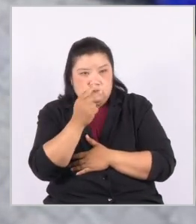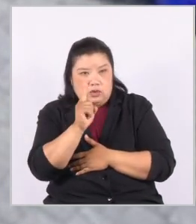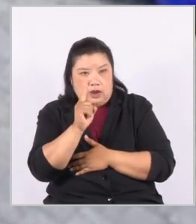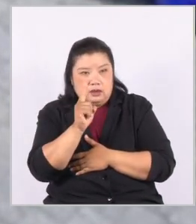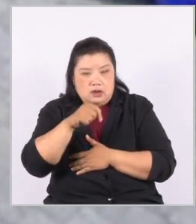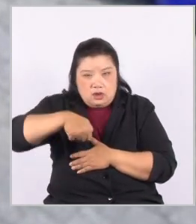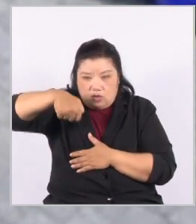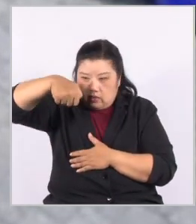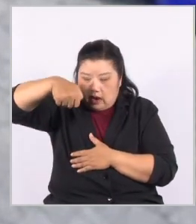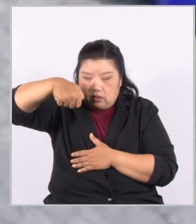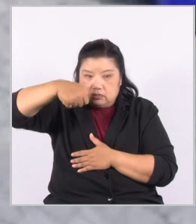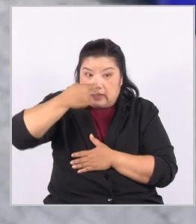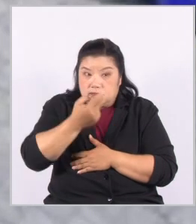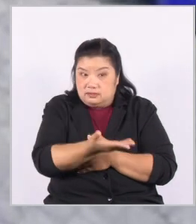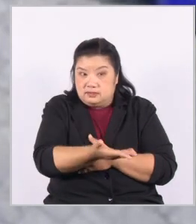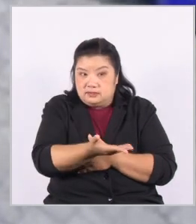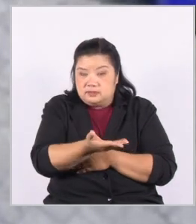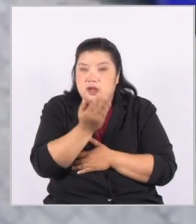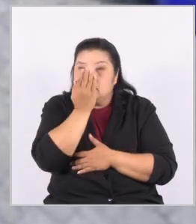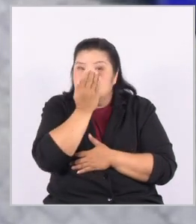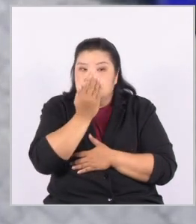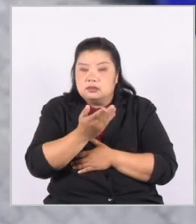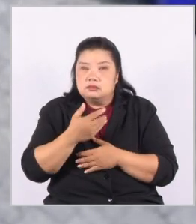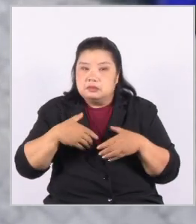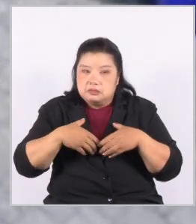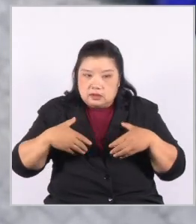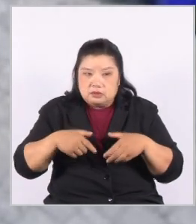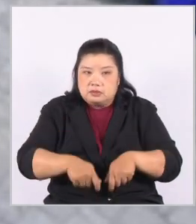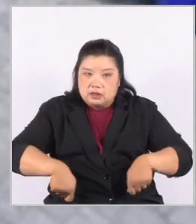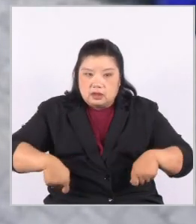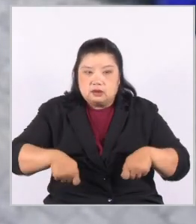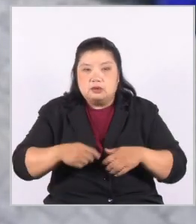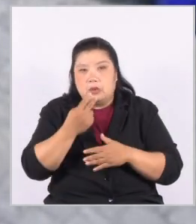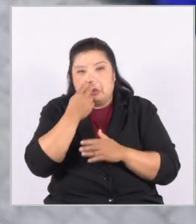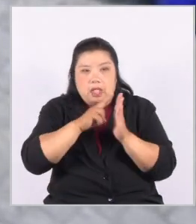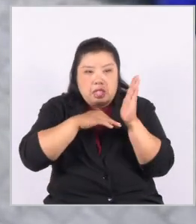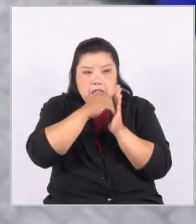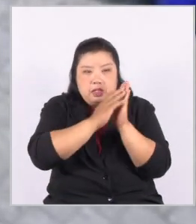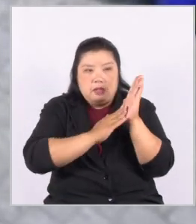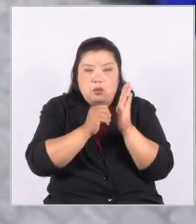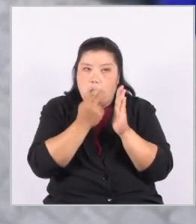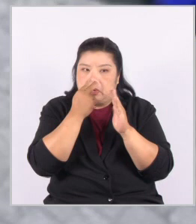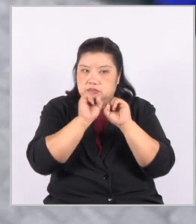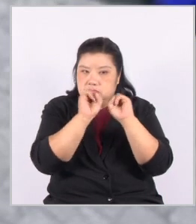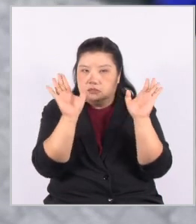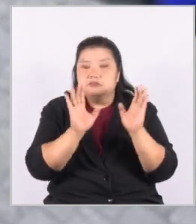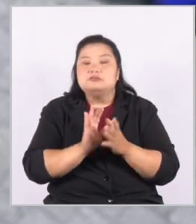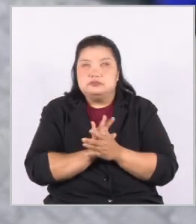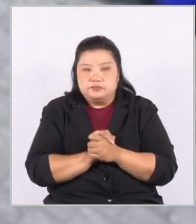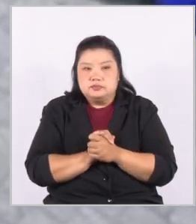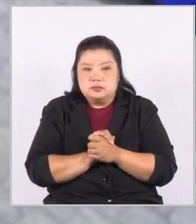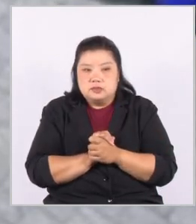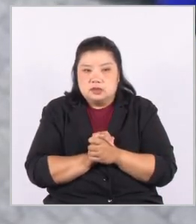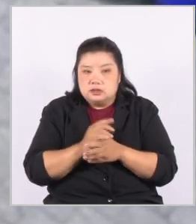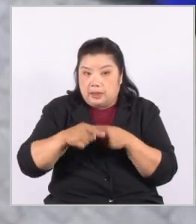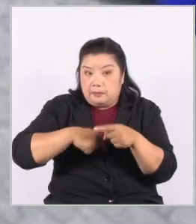ะคือกระโดดข้ามกำแพงมาแล้วมาดมทั้งชุดชั้นในแล้วแหมเลียเนี่ยดูดิโอ้โหพฤติกรรมชัดเจนนะคะซึ่งผู้สื่อข่าวเลยไป